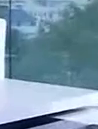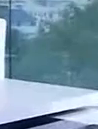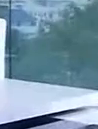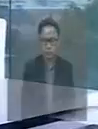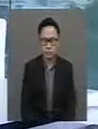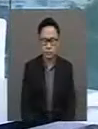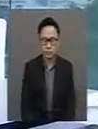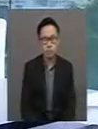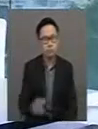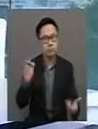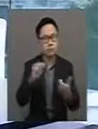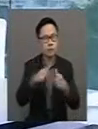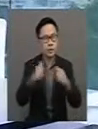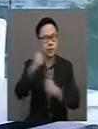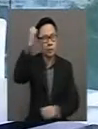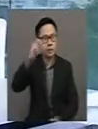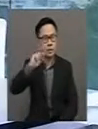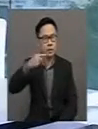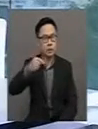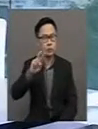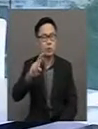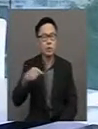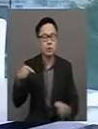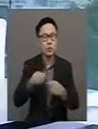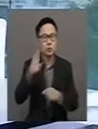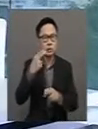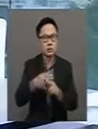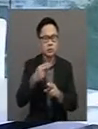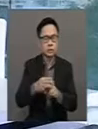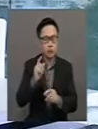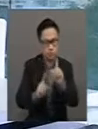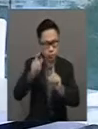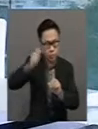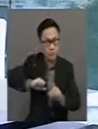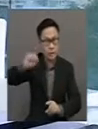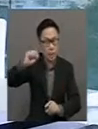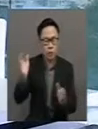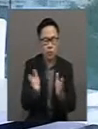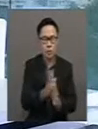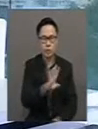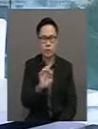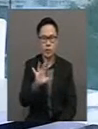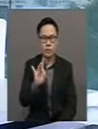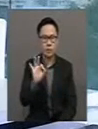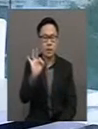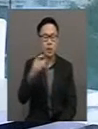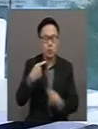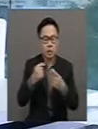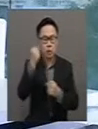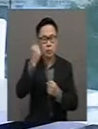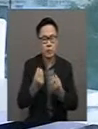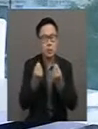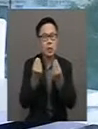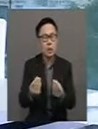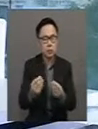ประเด็นร้อนนะครับเรื่องของรถเมย์ NGV นะครับหลังจากที่บริษัทเวสตินนะครับชนะการประมูล489คันนะครับแต่ยังไม่สามารถที่จะส่งมอบ